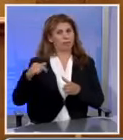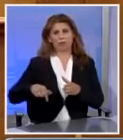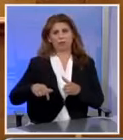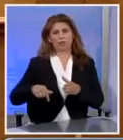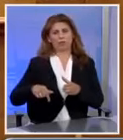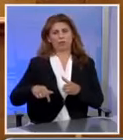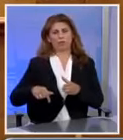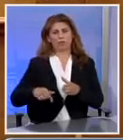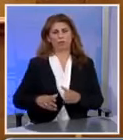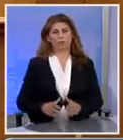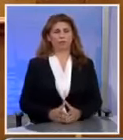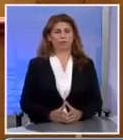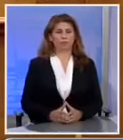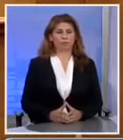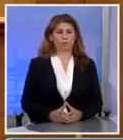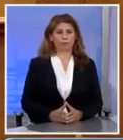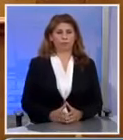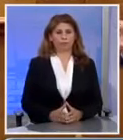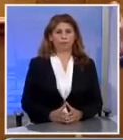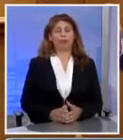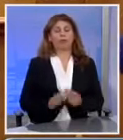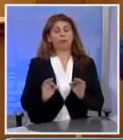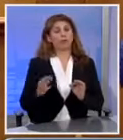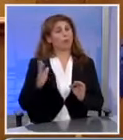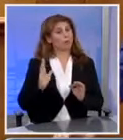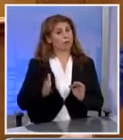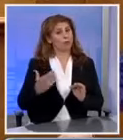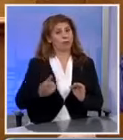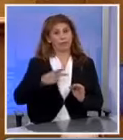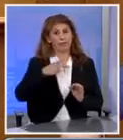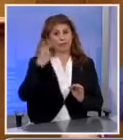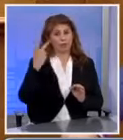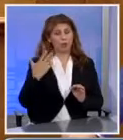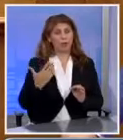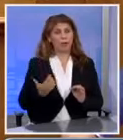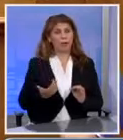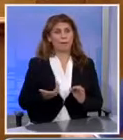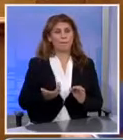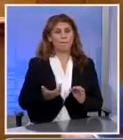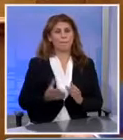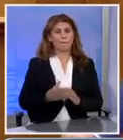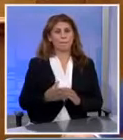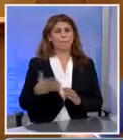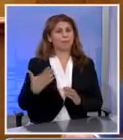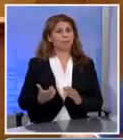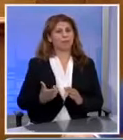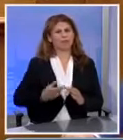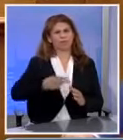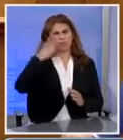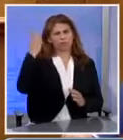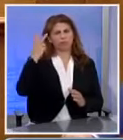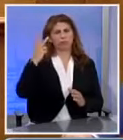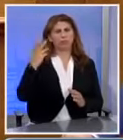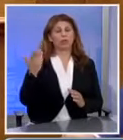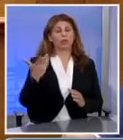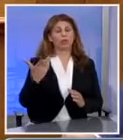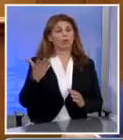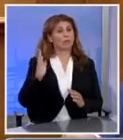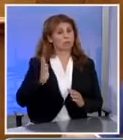Και βεβαίως μπορείτε να έχετε το δικαίωμα να Έχετε ή την αλαζονία ή την έπαρση ότι μπορεί